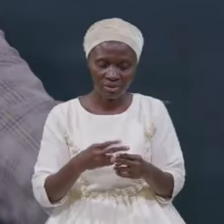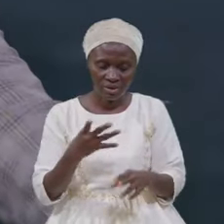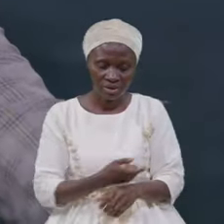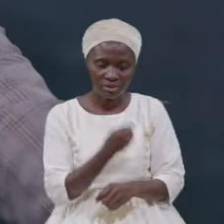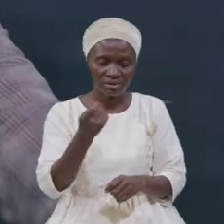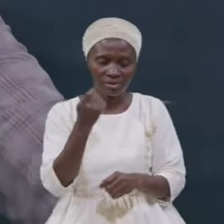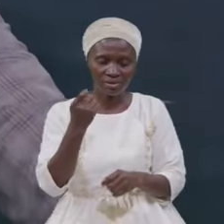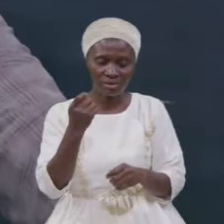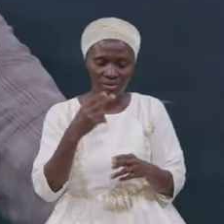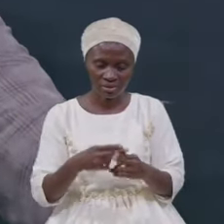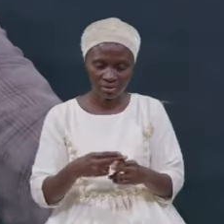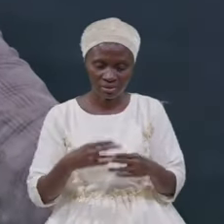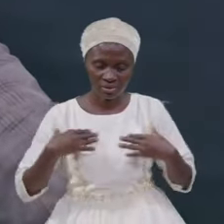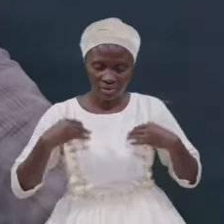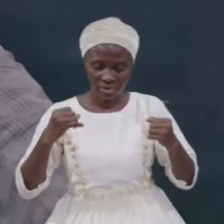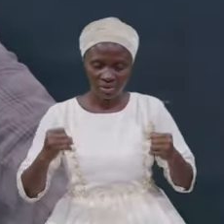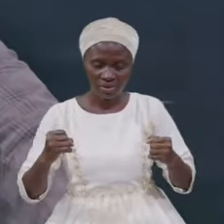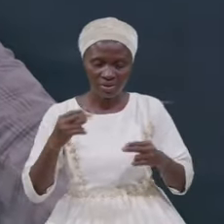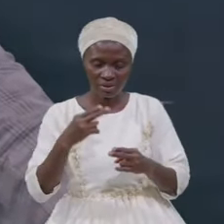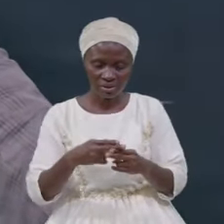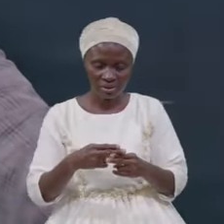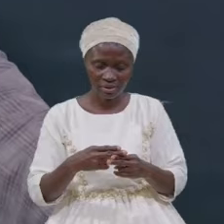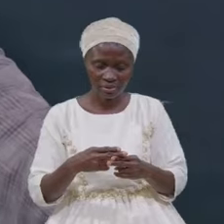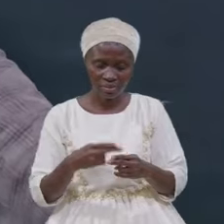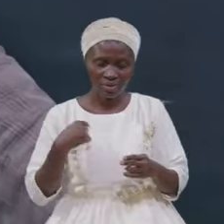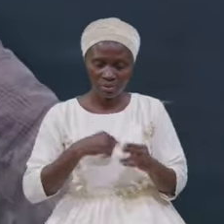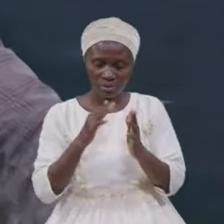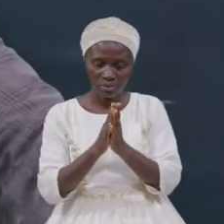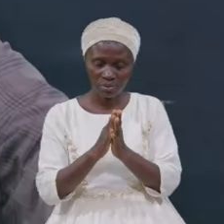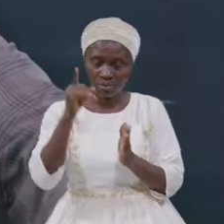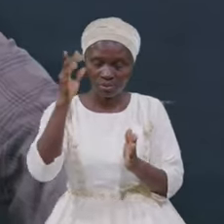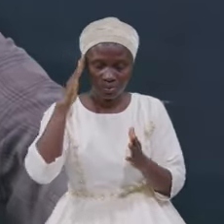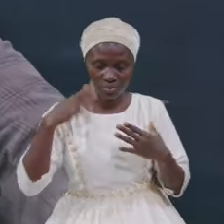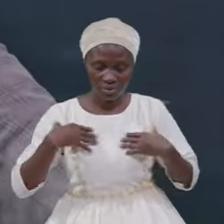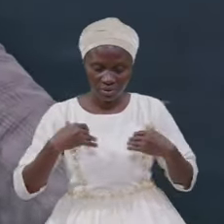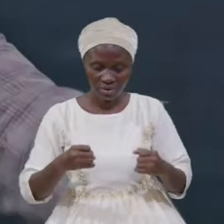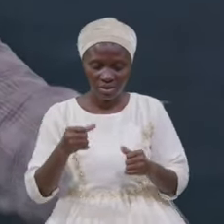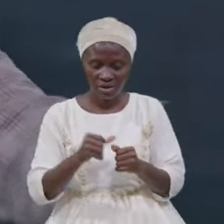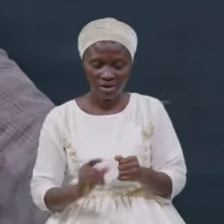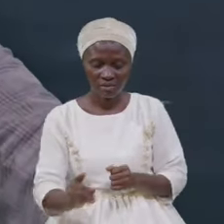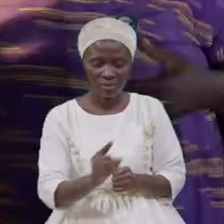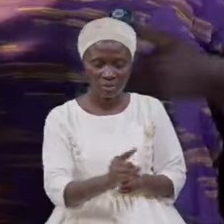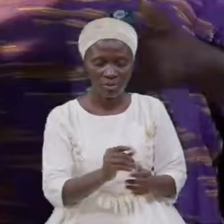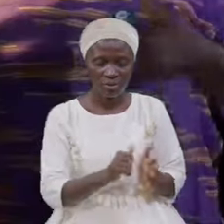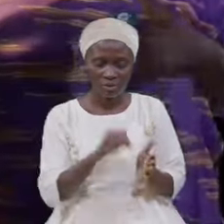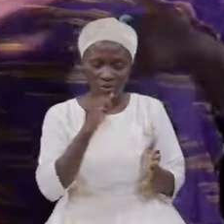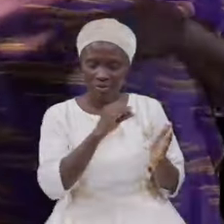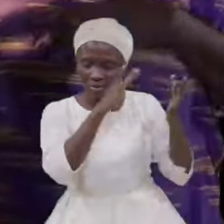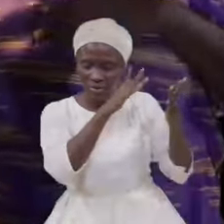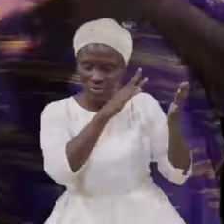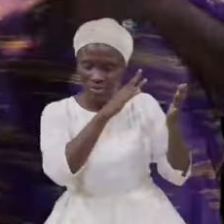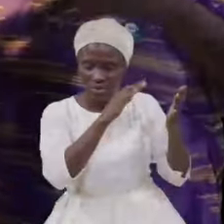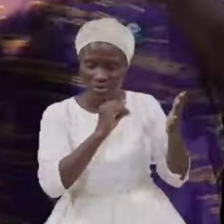nous prions que tu guérisses chacun qui espère la guérison maintenant au nom de